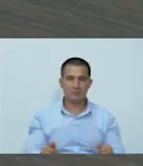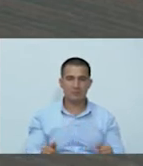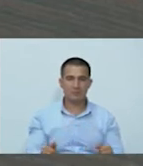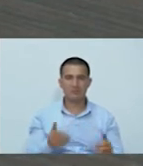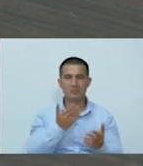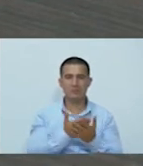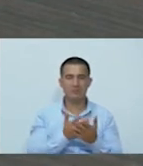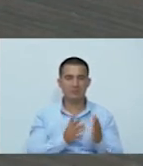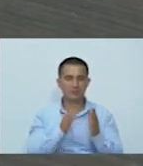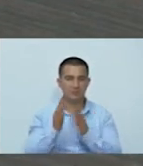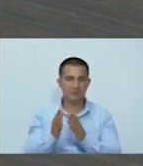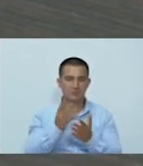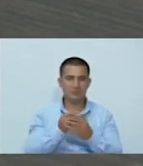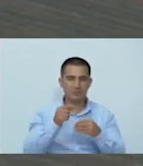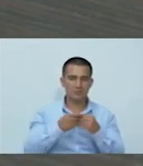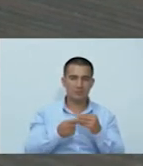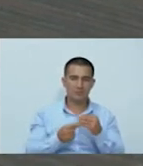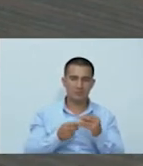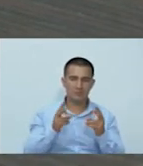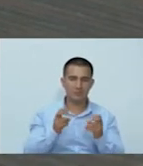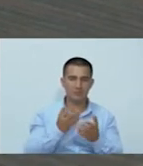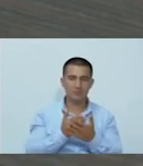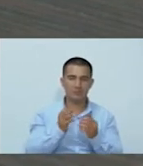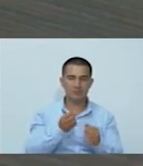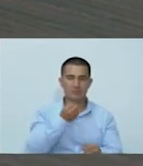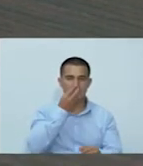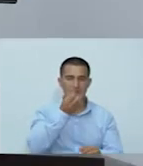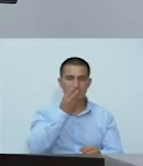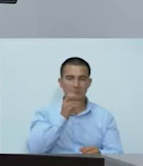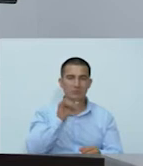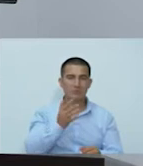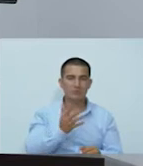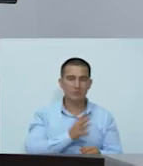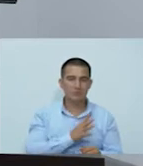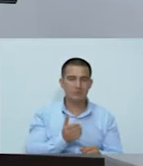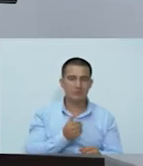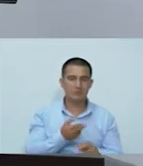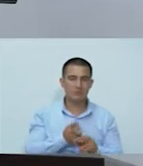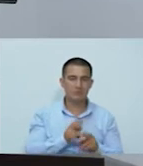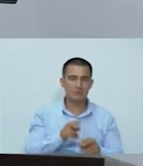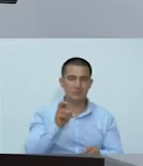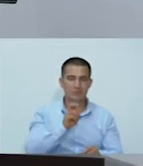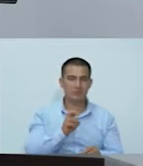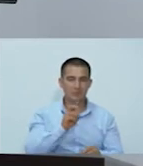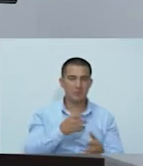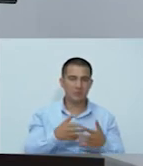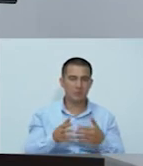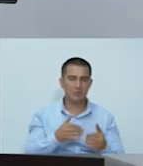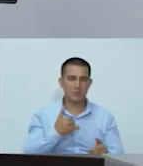Endi bu qulupnayimizni gulini yasab olamiz. Buning uchun oq qog'ozdan